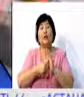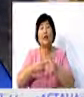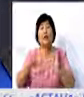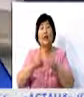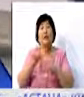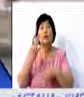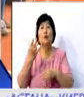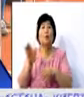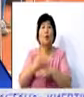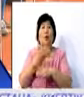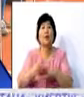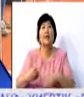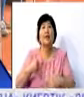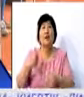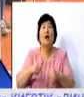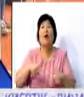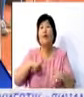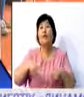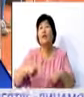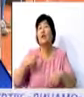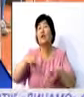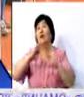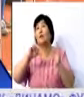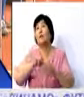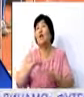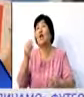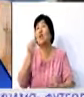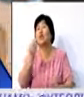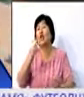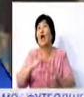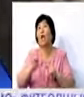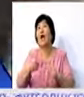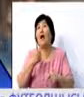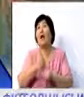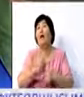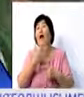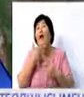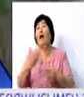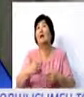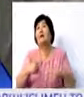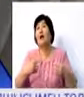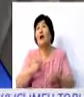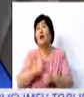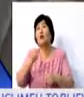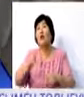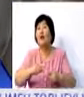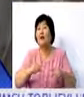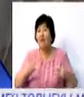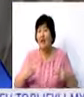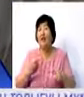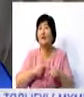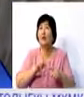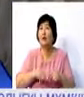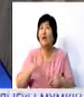топқа бөлініп шеберлік сынасты. Футболдан шебер ойын өрнегін көрсеткен Шиелі аудан әкімінің аппараты ақтық сынға жолдам алды. Финалда шиелілік